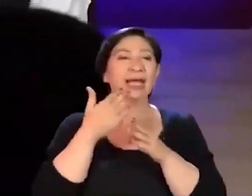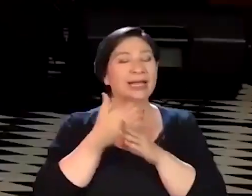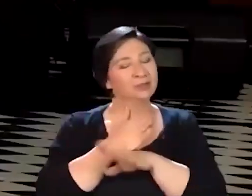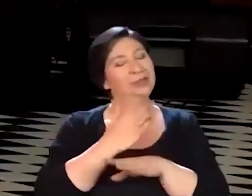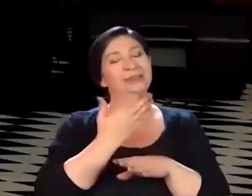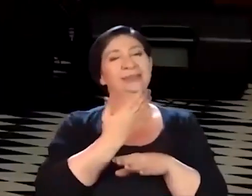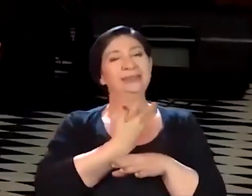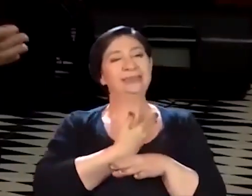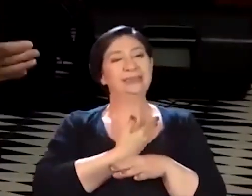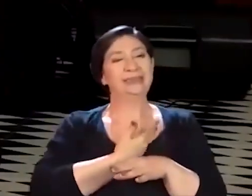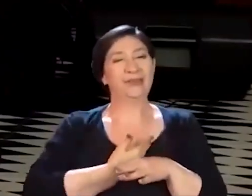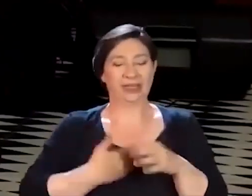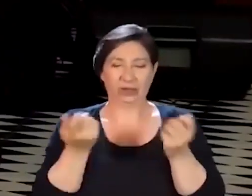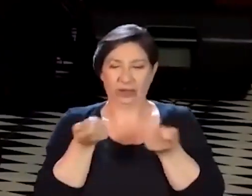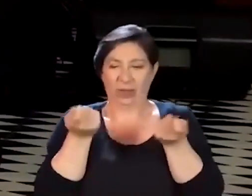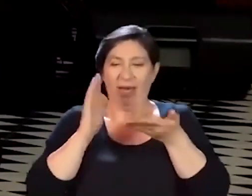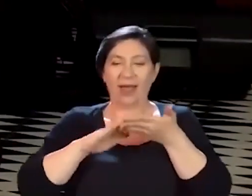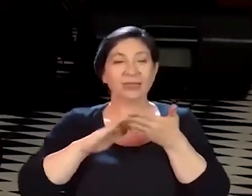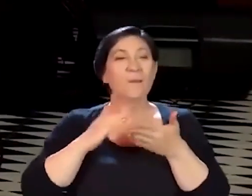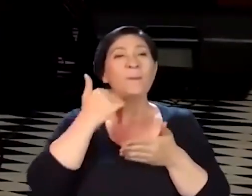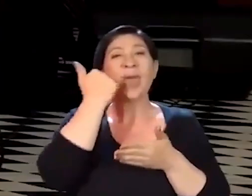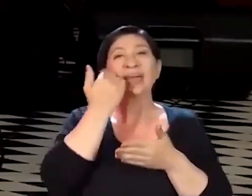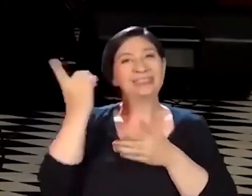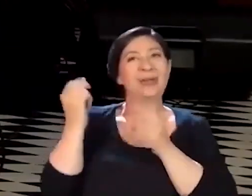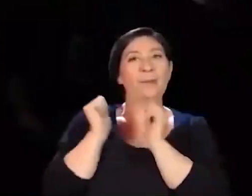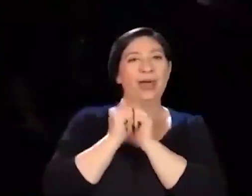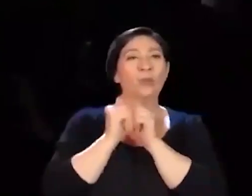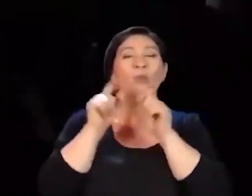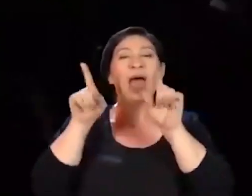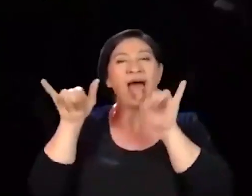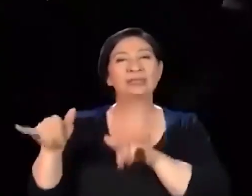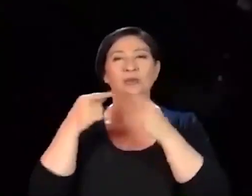sevgili çalışma arkadaşım Beyazıt'la beraber yıllarca